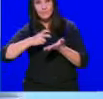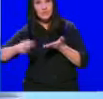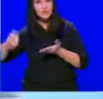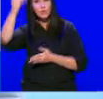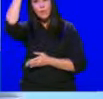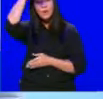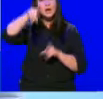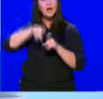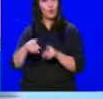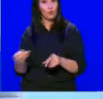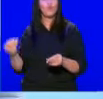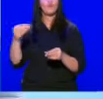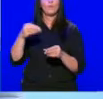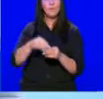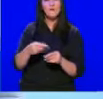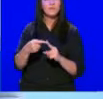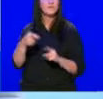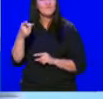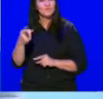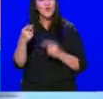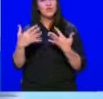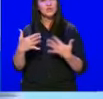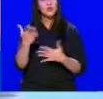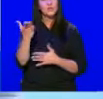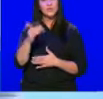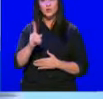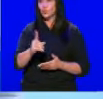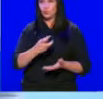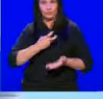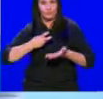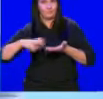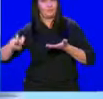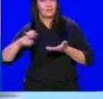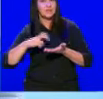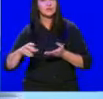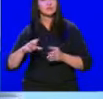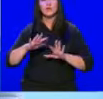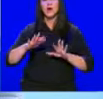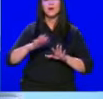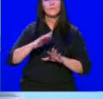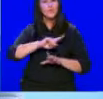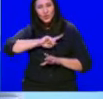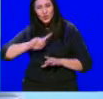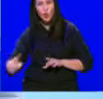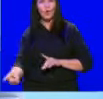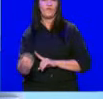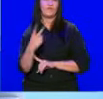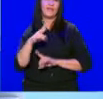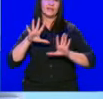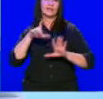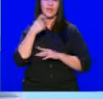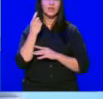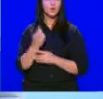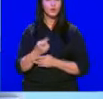като прибавиме към това число онези, които се изнесоха още до 2010